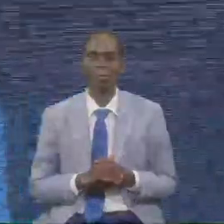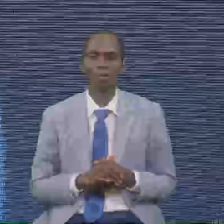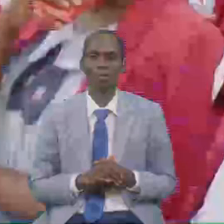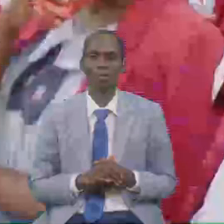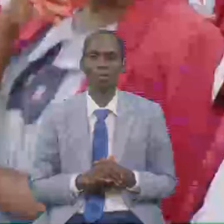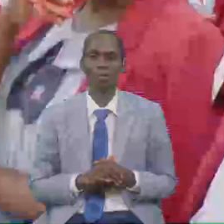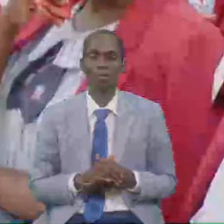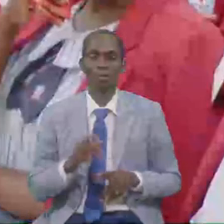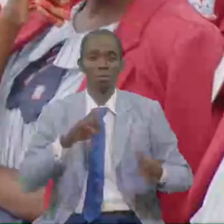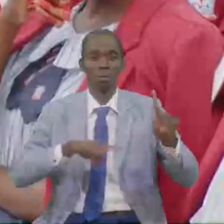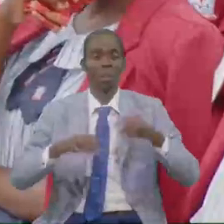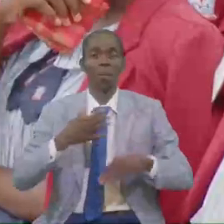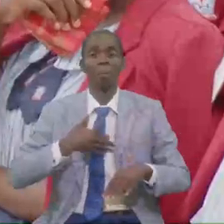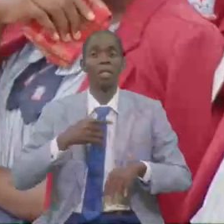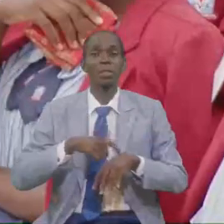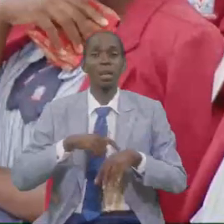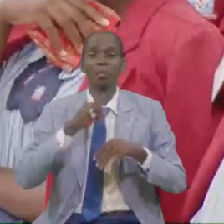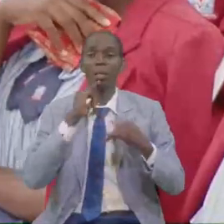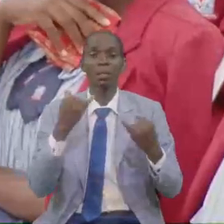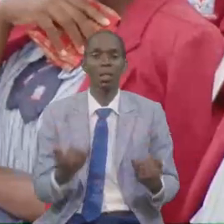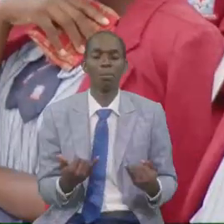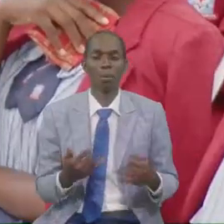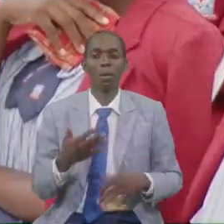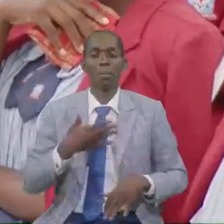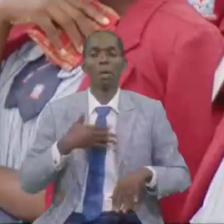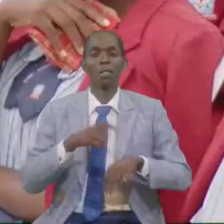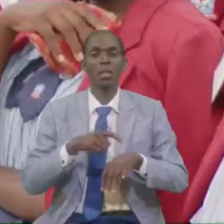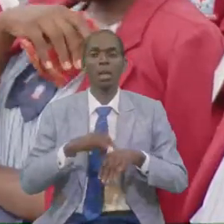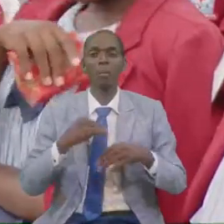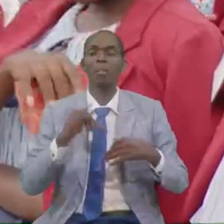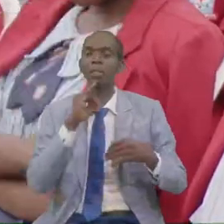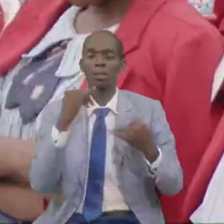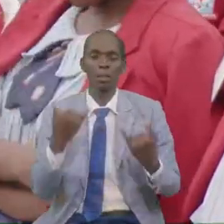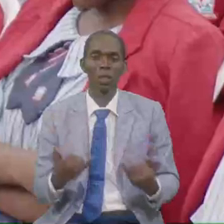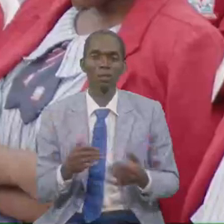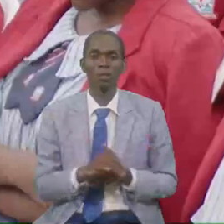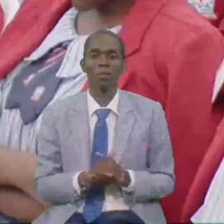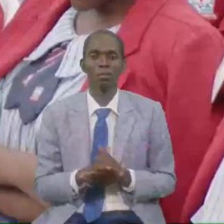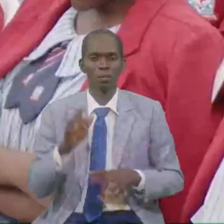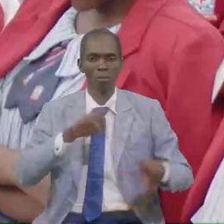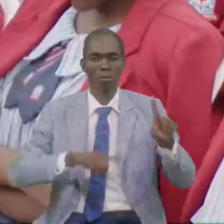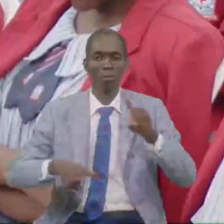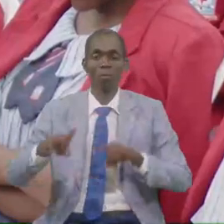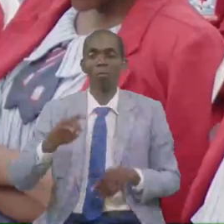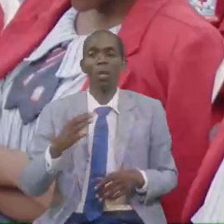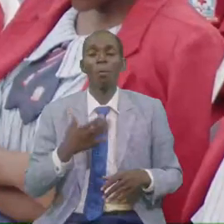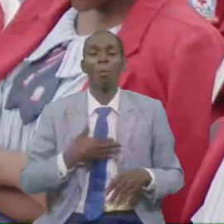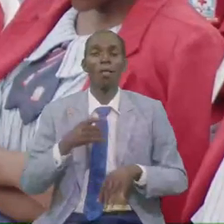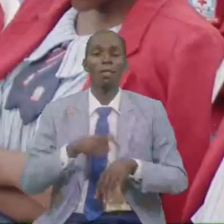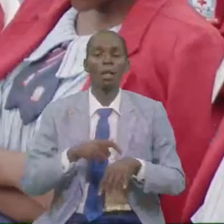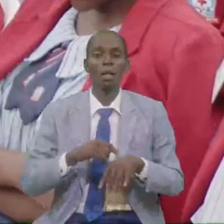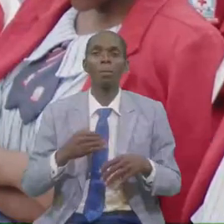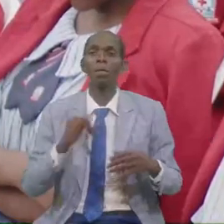héros. Ton heure a sonné. Mon heure a sonné. Est-ce que tu peux répéter cela? Mon